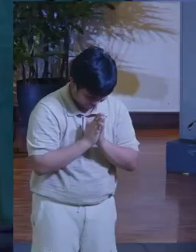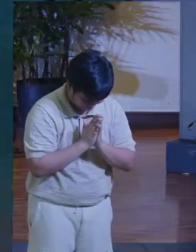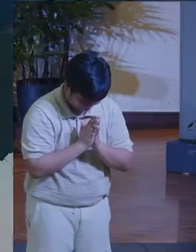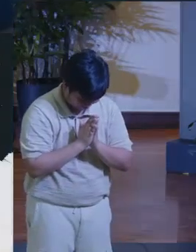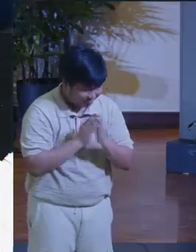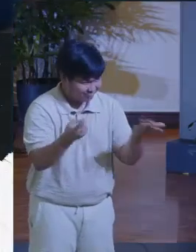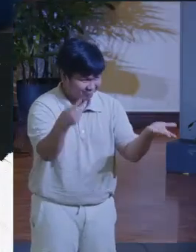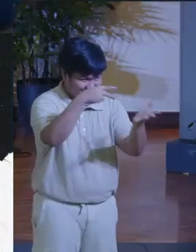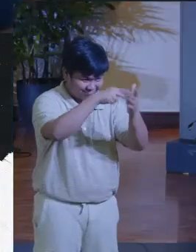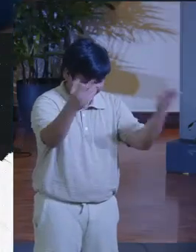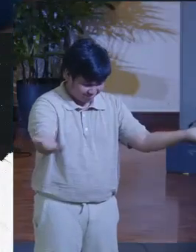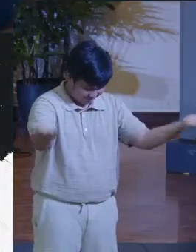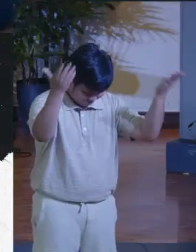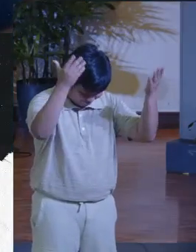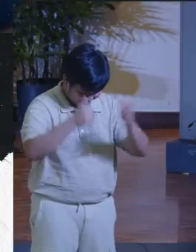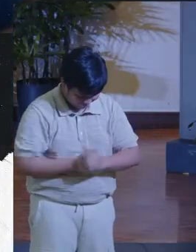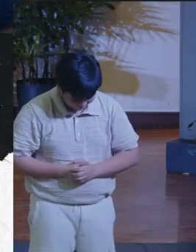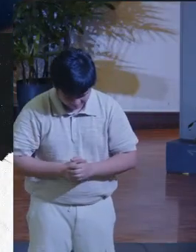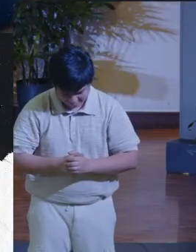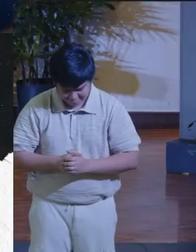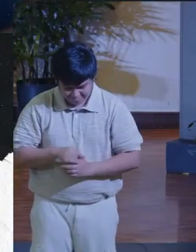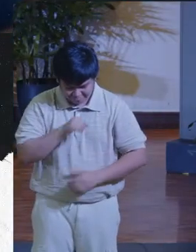Tayo po'y tumayo.